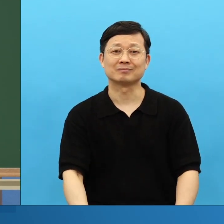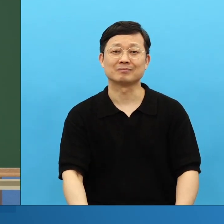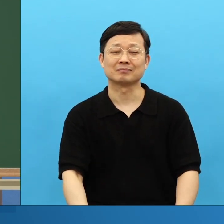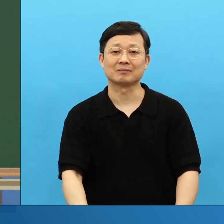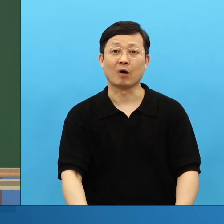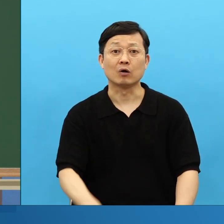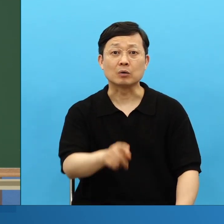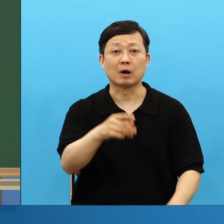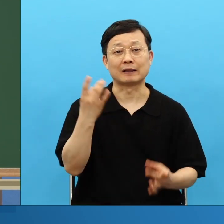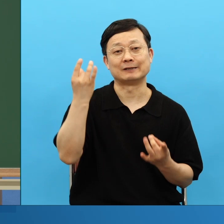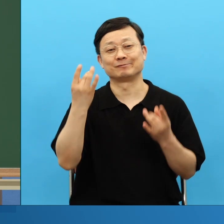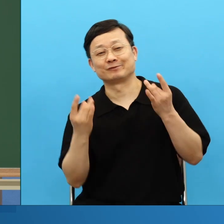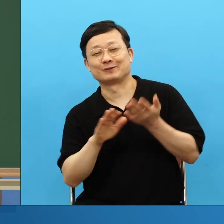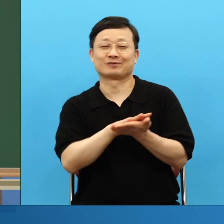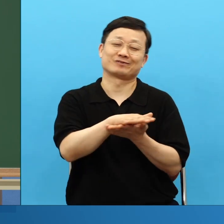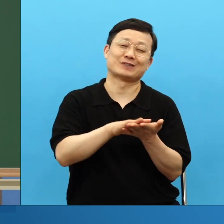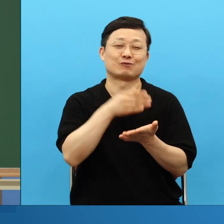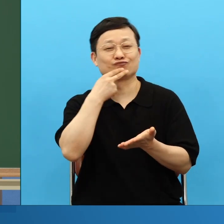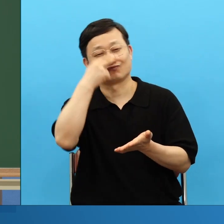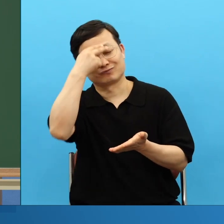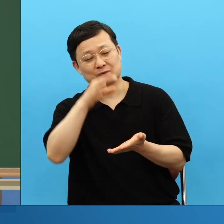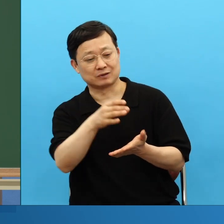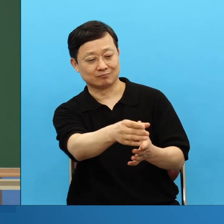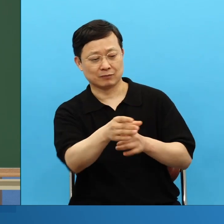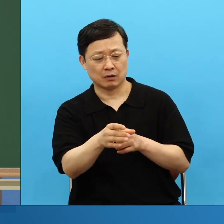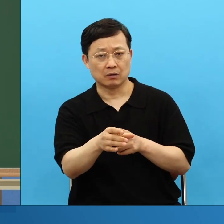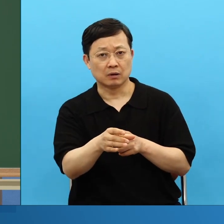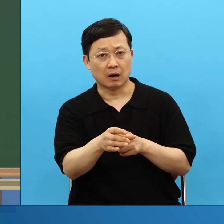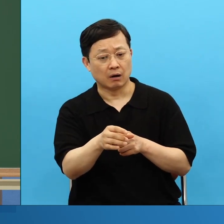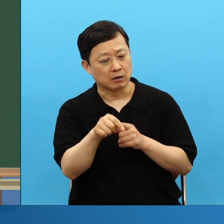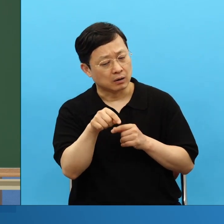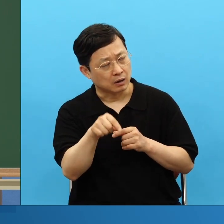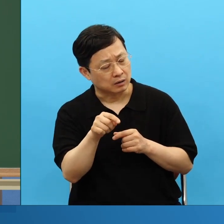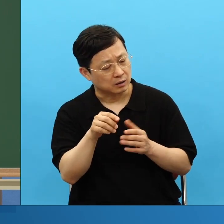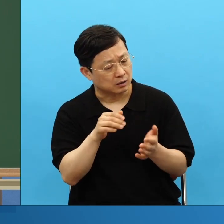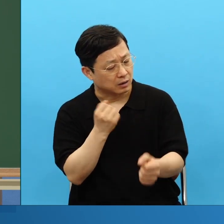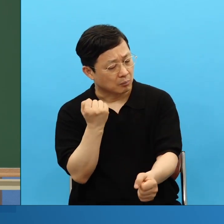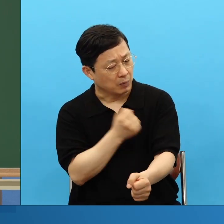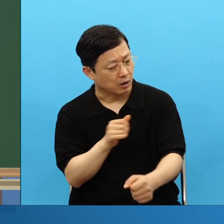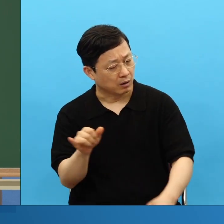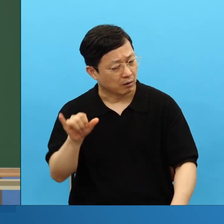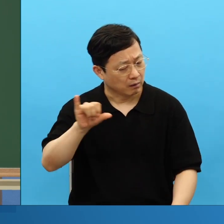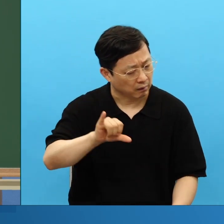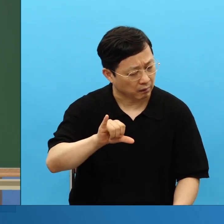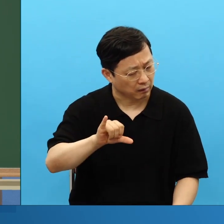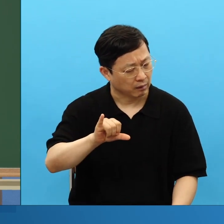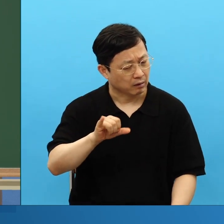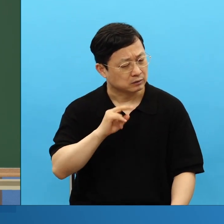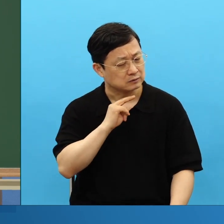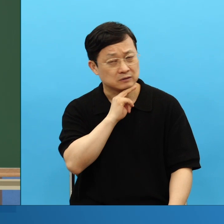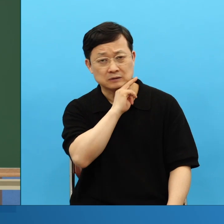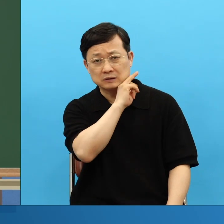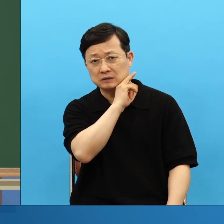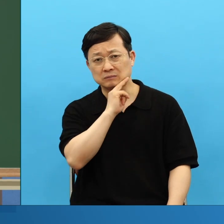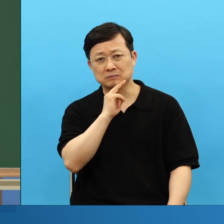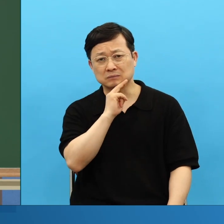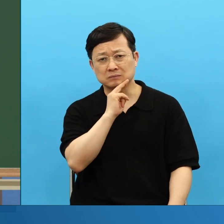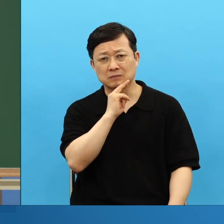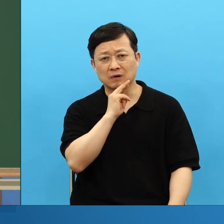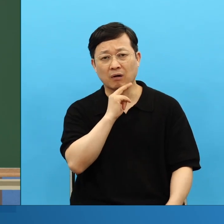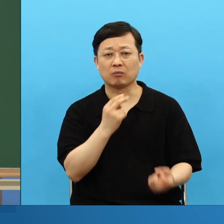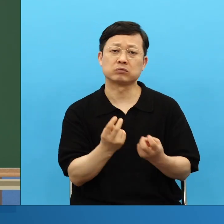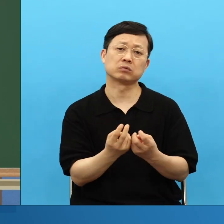내가 먹게 될지는 아무도 상상할 수가 없어요. 너무도 위험한 시대라 참 어떻게 표현해야 될지.